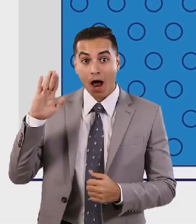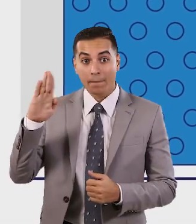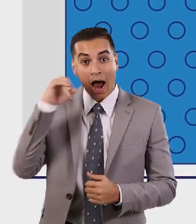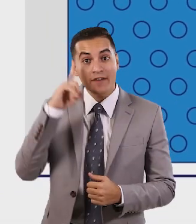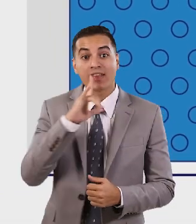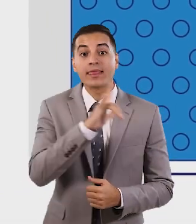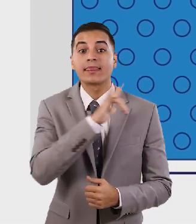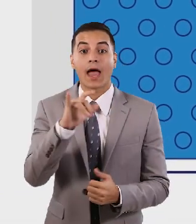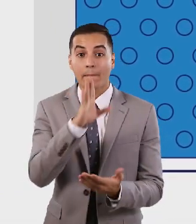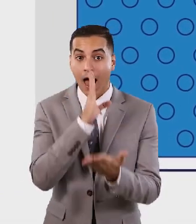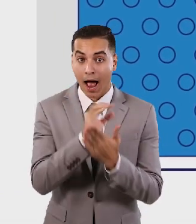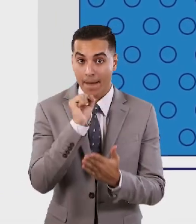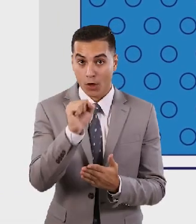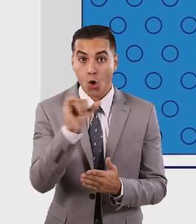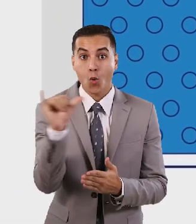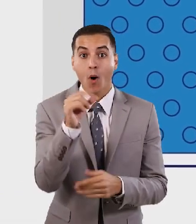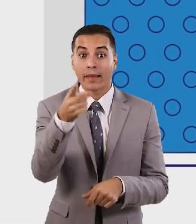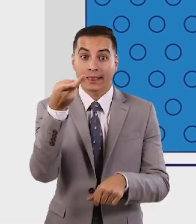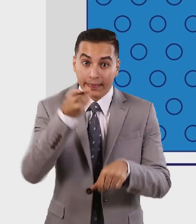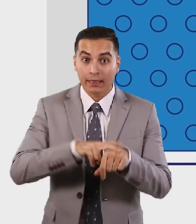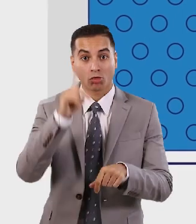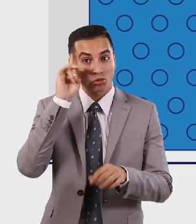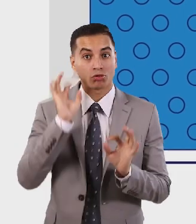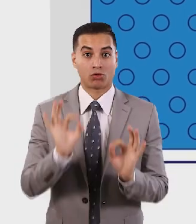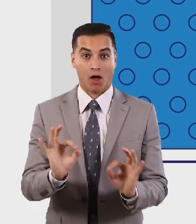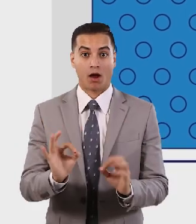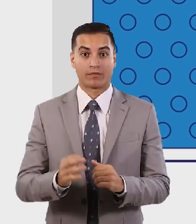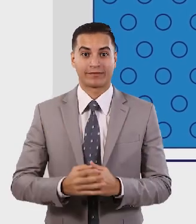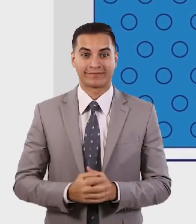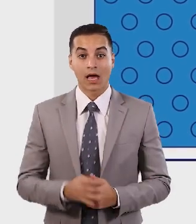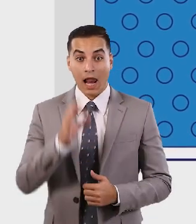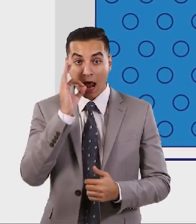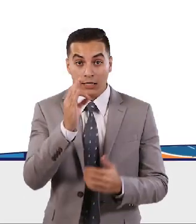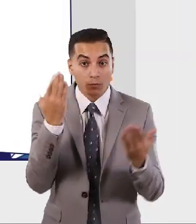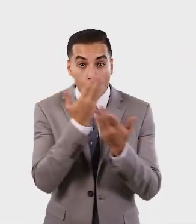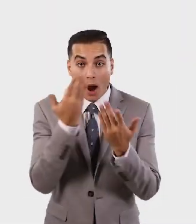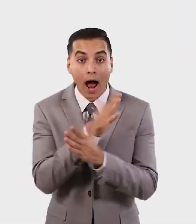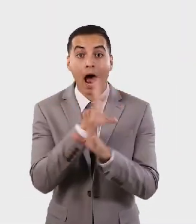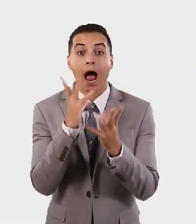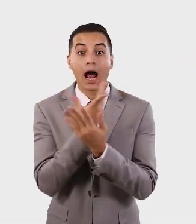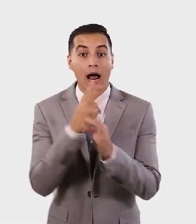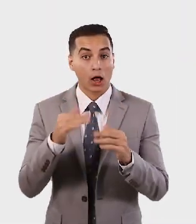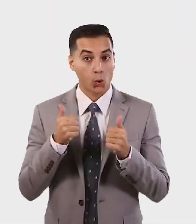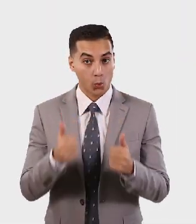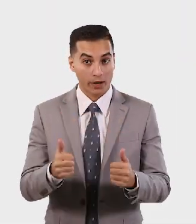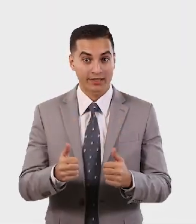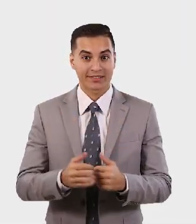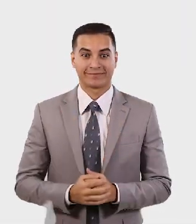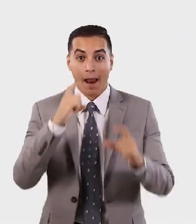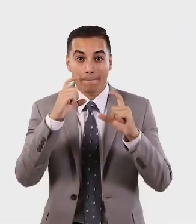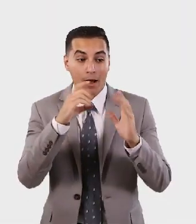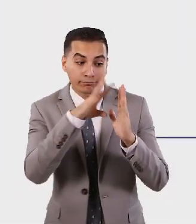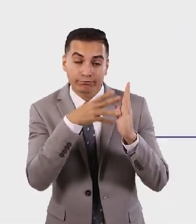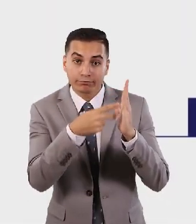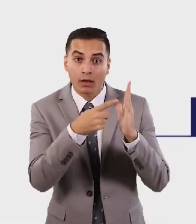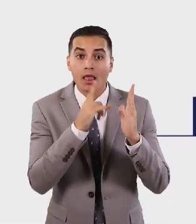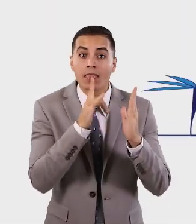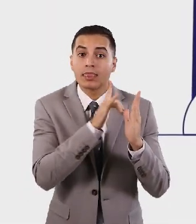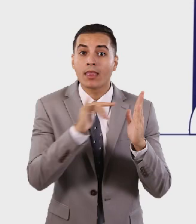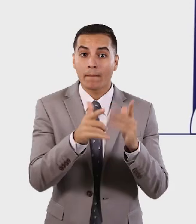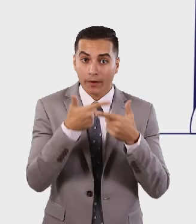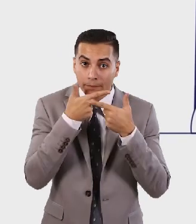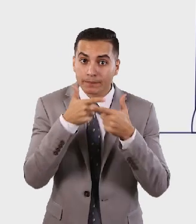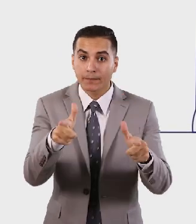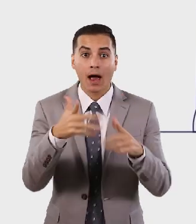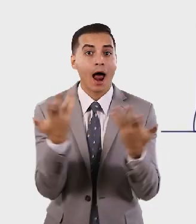في سي اي بي عارفين دايما اللي ليك، ومهم انت كمان تعرفه. لازم تقرا كل حاجه كويس. البنك ملتزم دايما